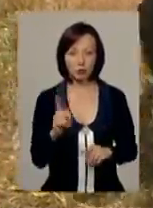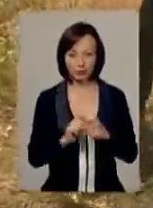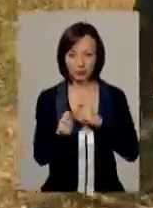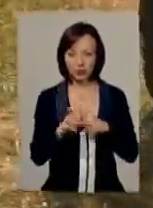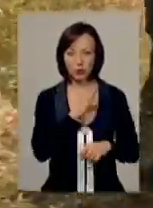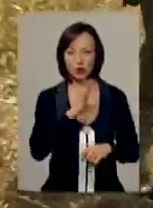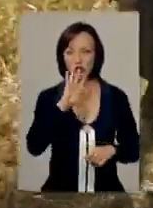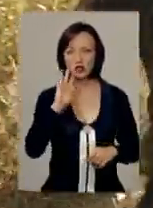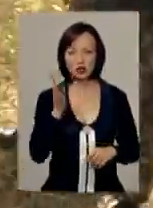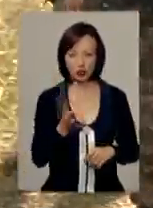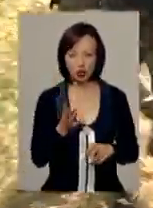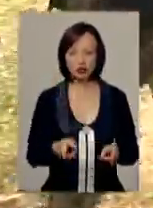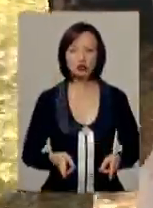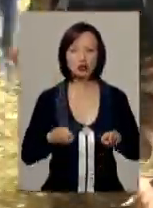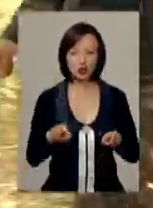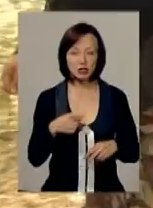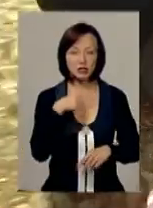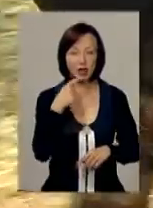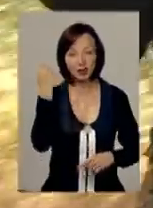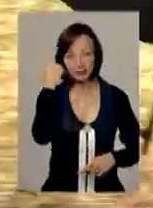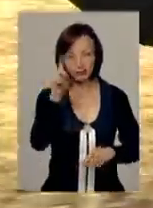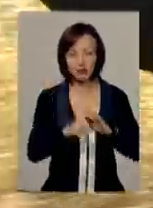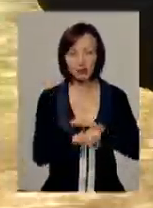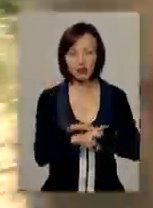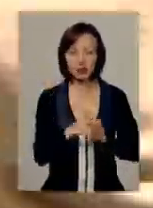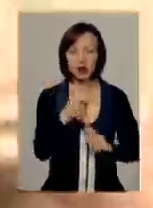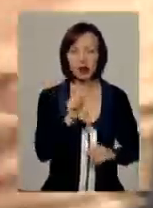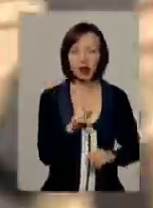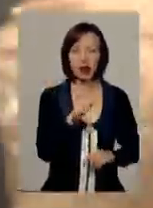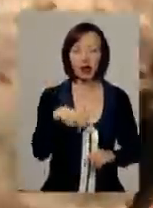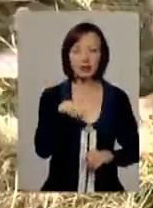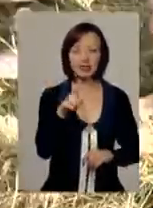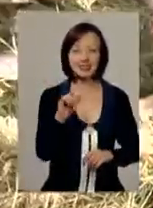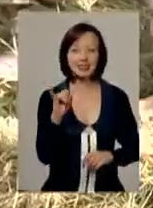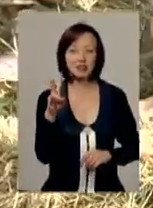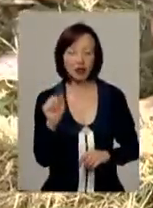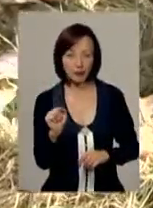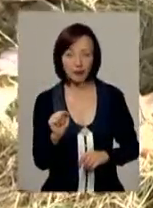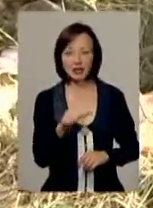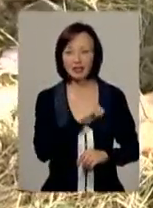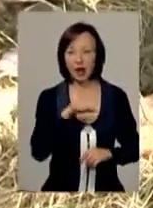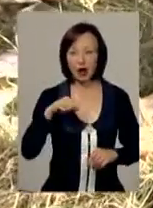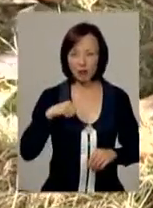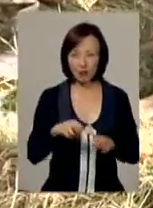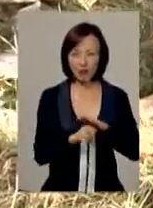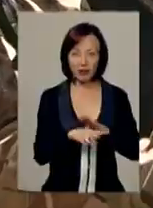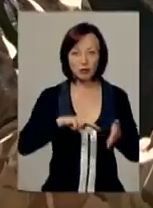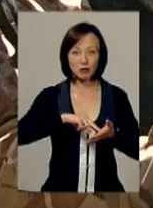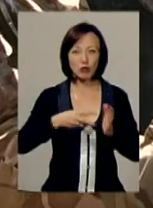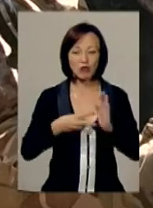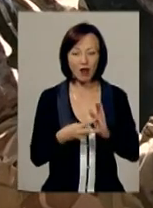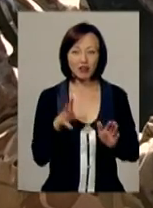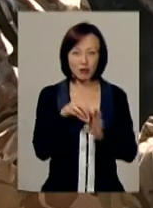років позбавлення волі. Злочинець каже, ініціатором втечі став Роман Гадзіна. Саму ж втечу засуджені спланували під час етапування.